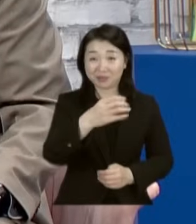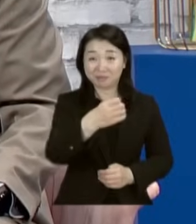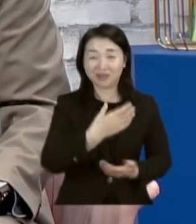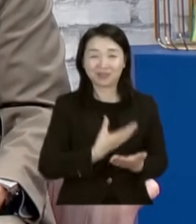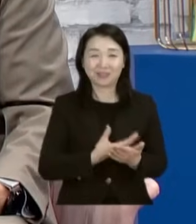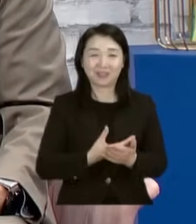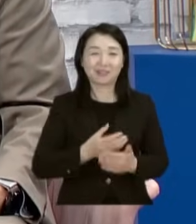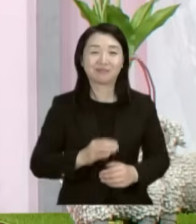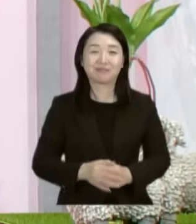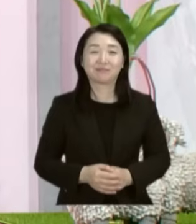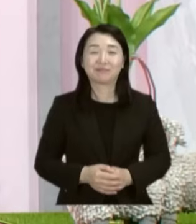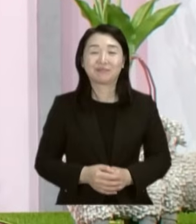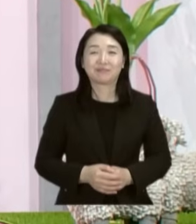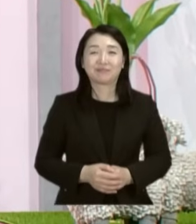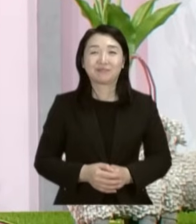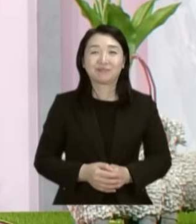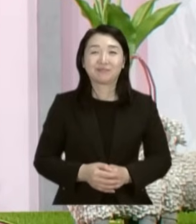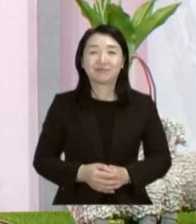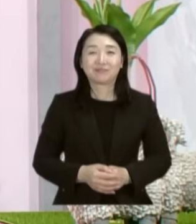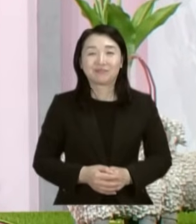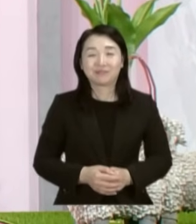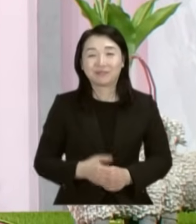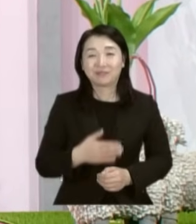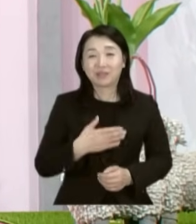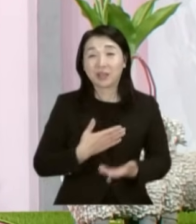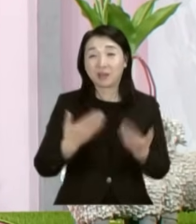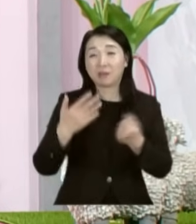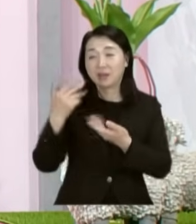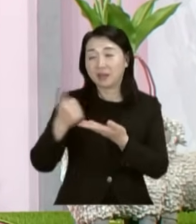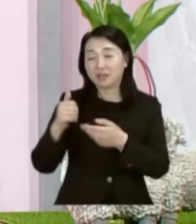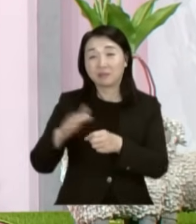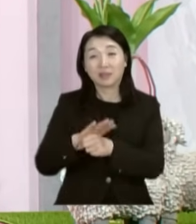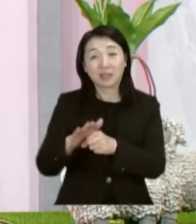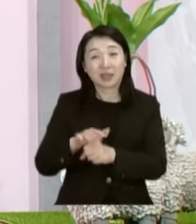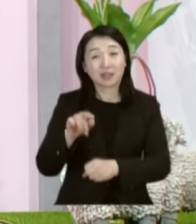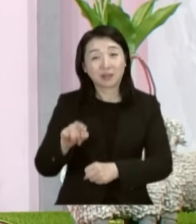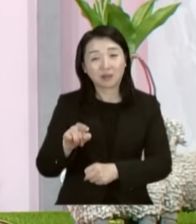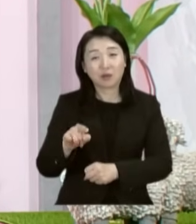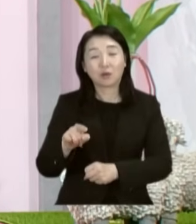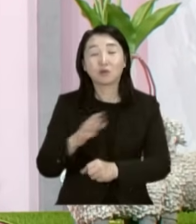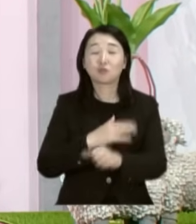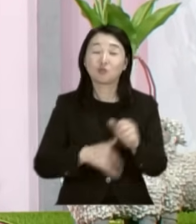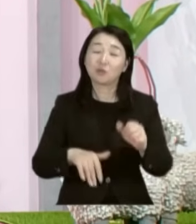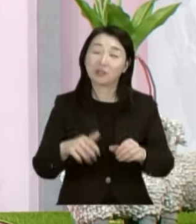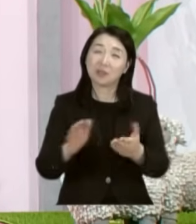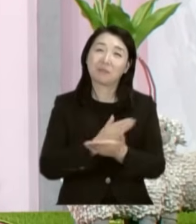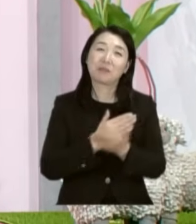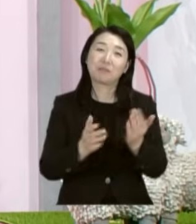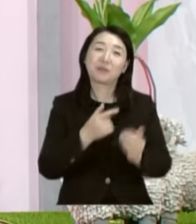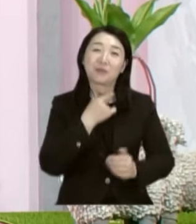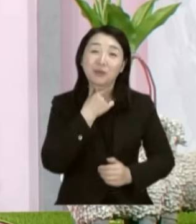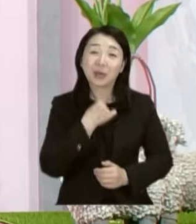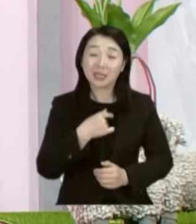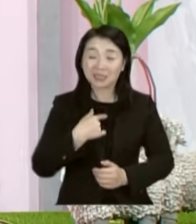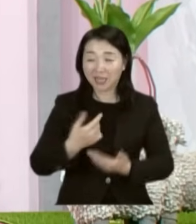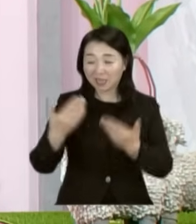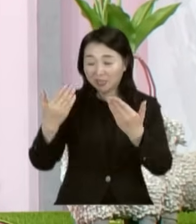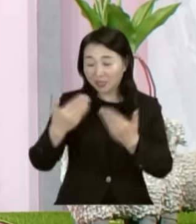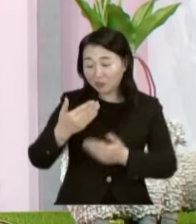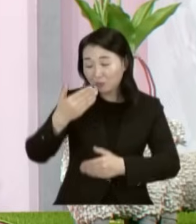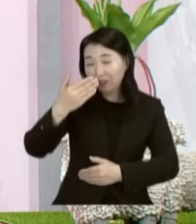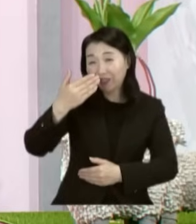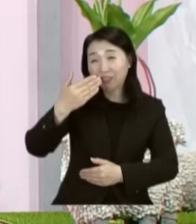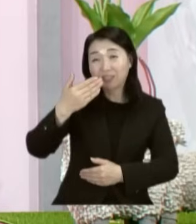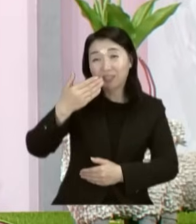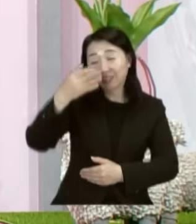할게요 어 우선은 제가 받은 하나님의 사랑을 좀 주변에 베풀 수 있었으면 좋겠어요 저한테 주신 달란트가